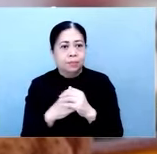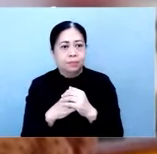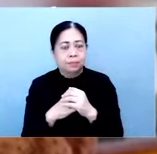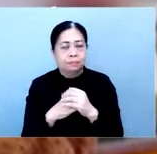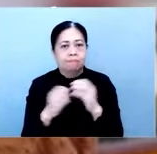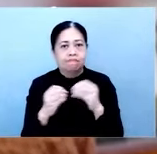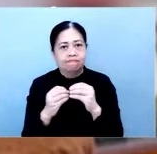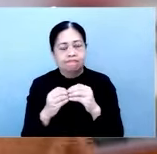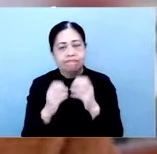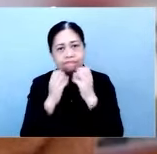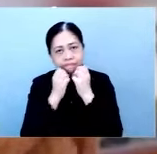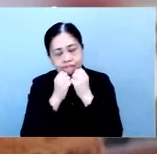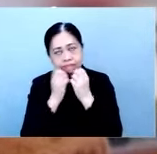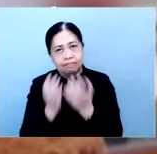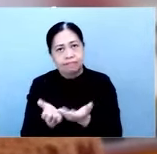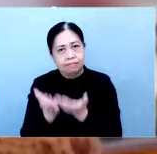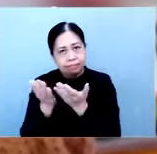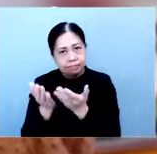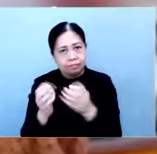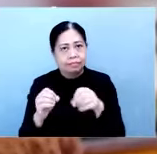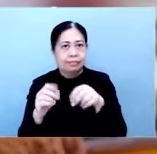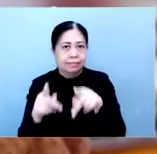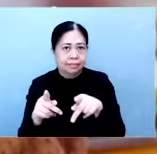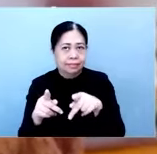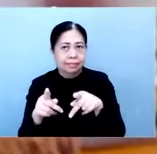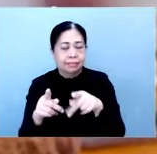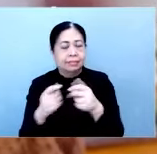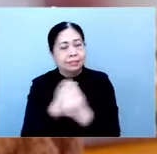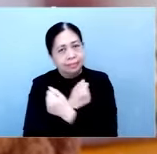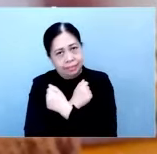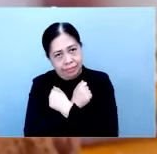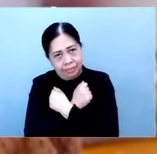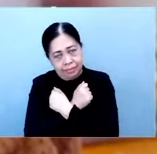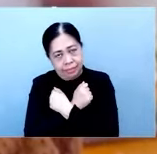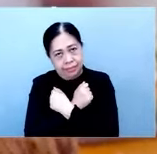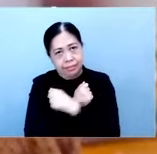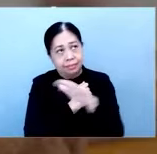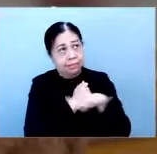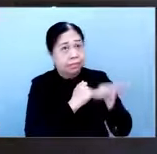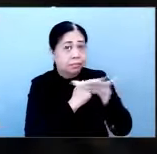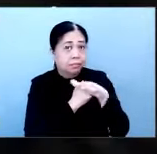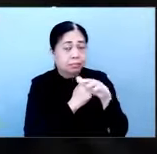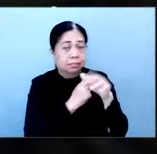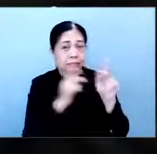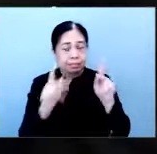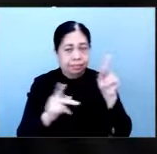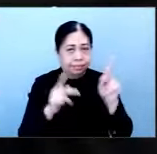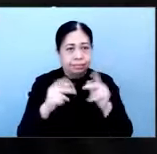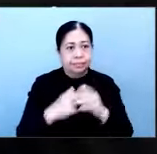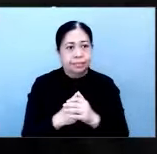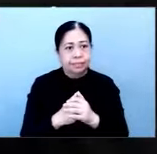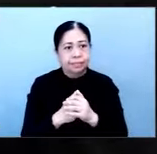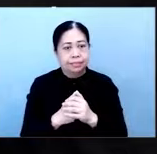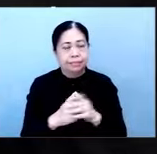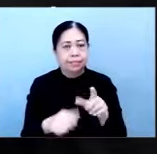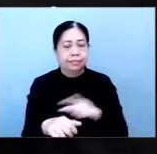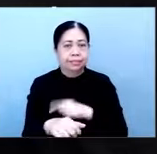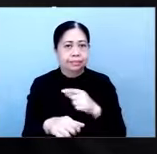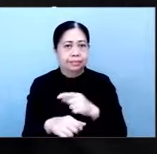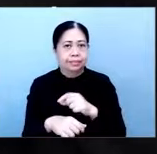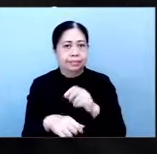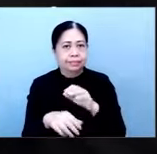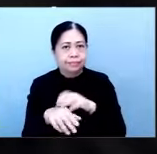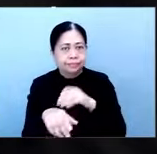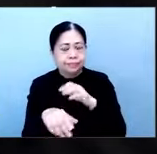they are more worth giving that opportunity to be loved by us. Magtatagal ang First